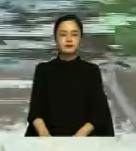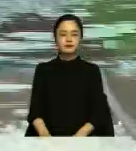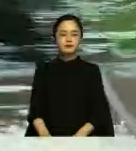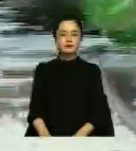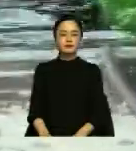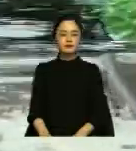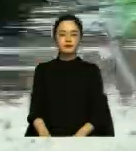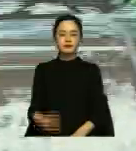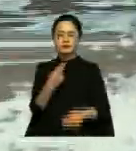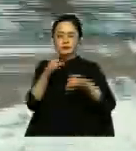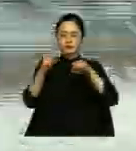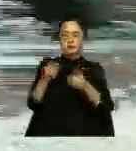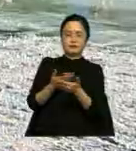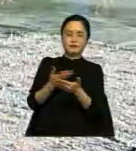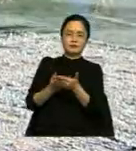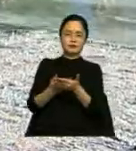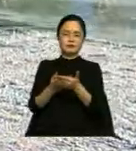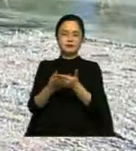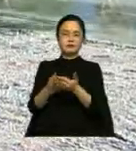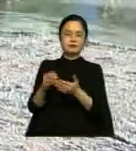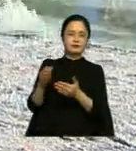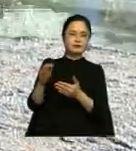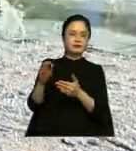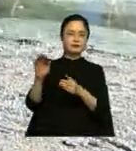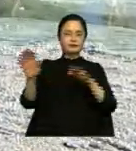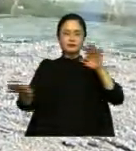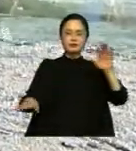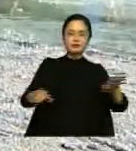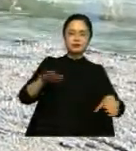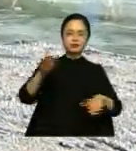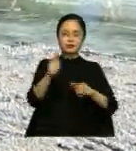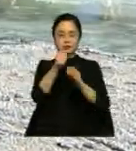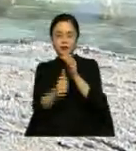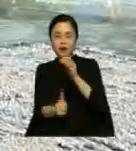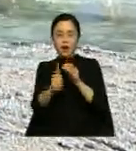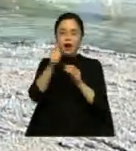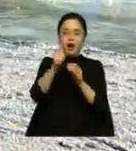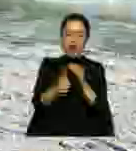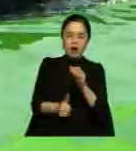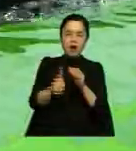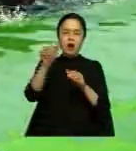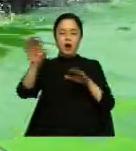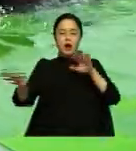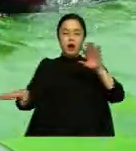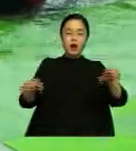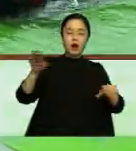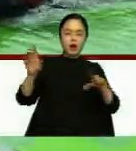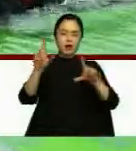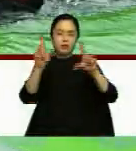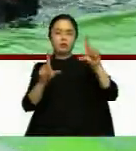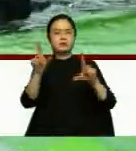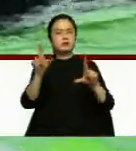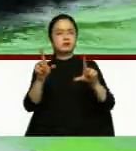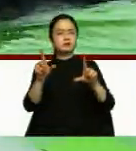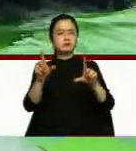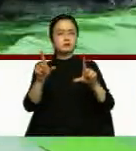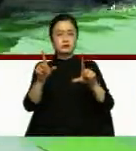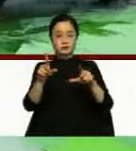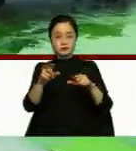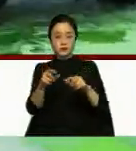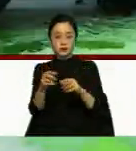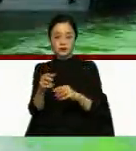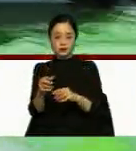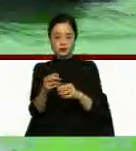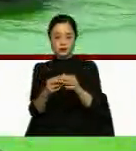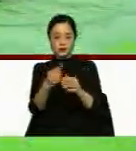다시. 꽁꽁 얼어붙은 호수에 빠진 사람이 살려달라고 외칩니다. 사다리를 가지고 접근한